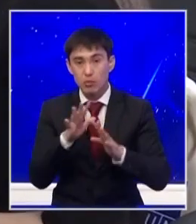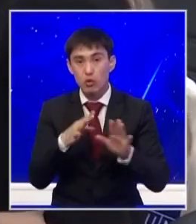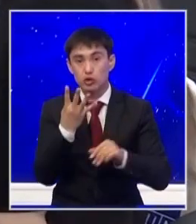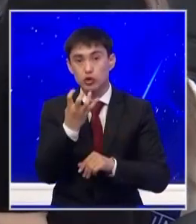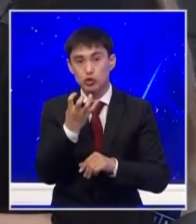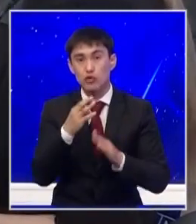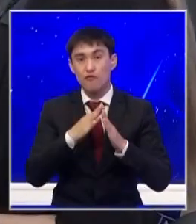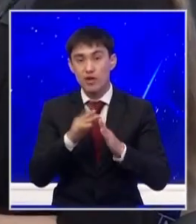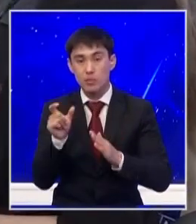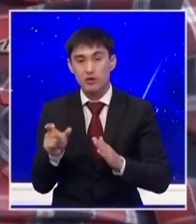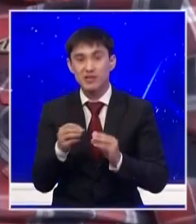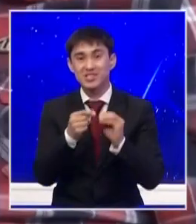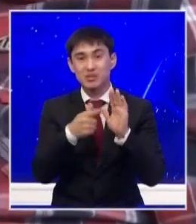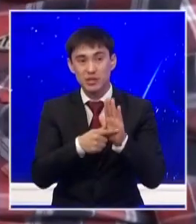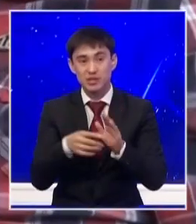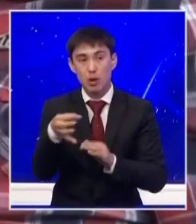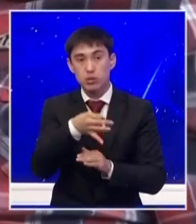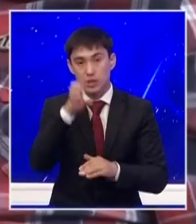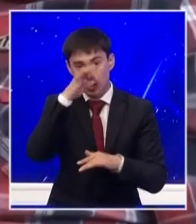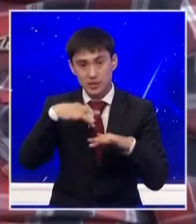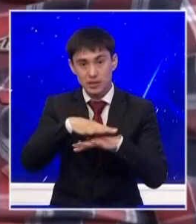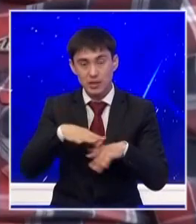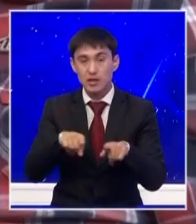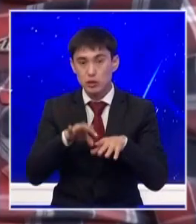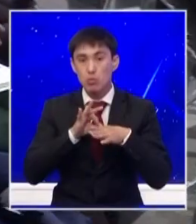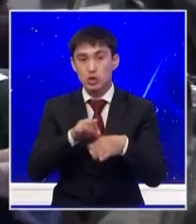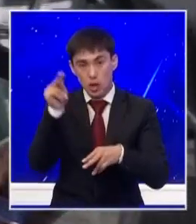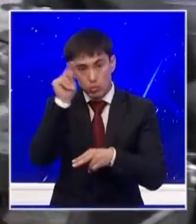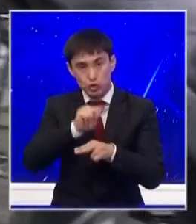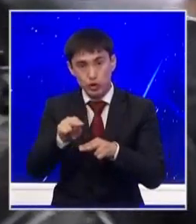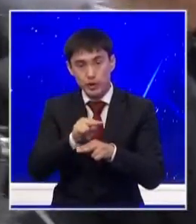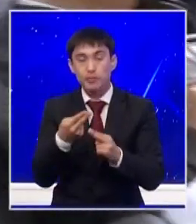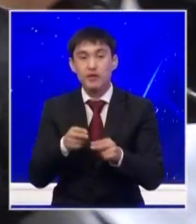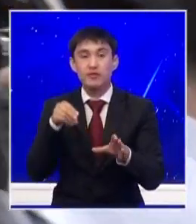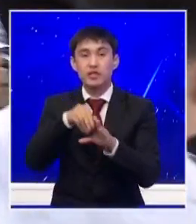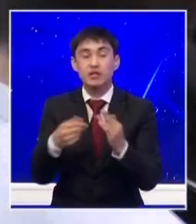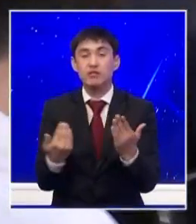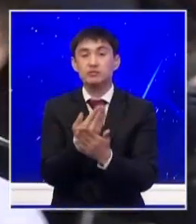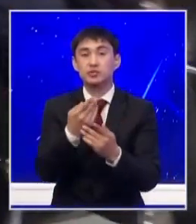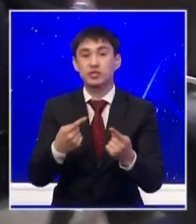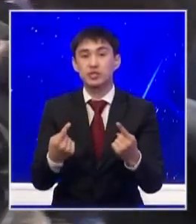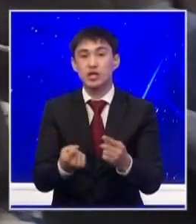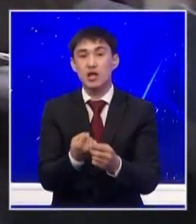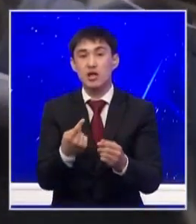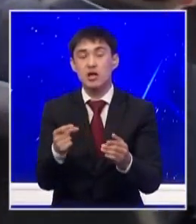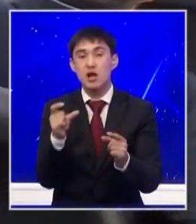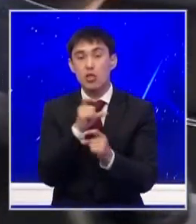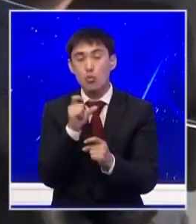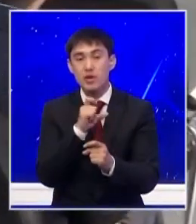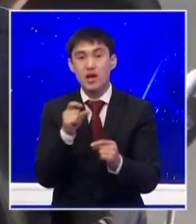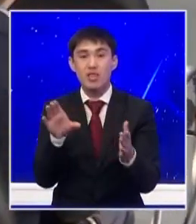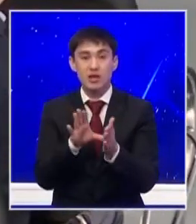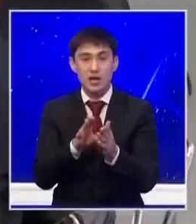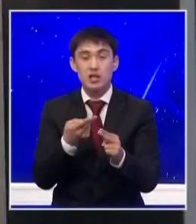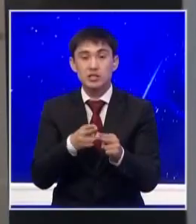более 400 фермеров и 17 областей Казахстана также прошли обучение по внедрению возобновляемых источников энергии а